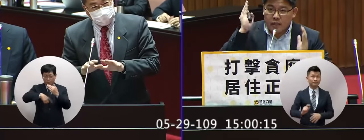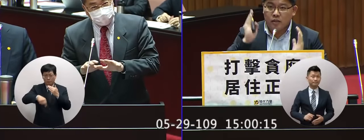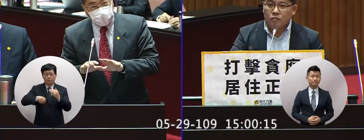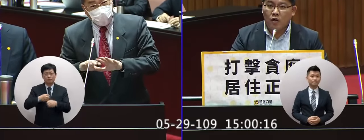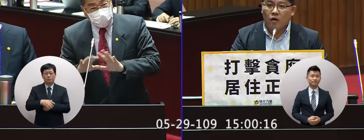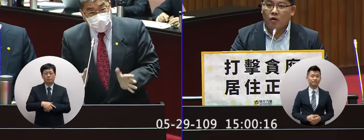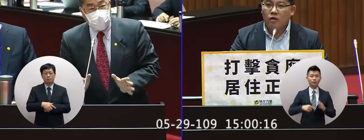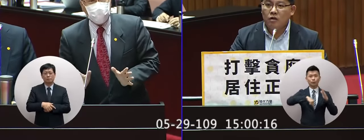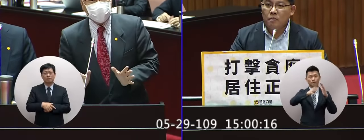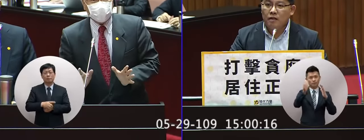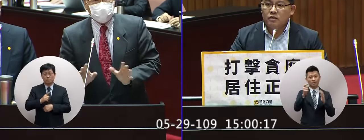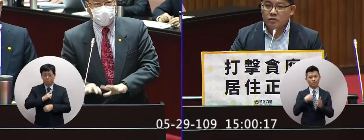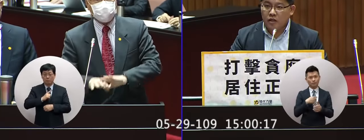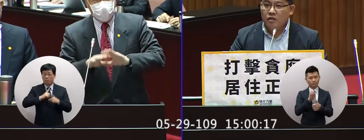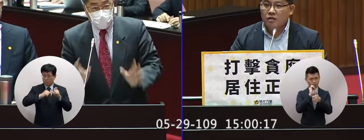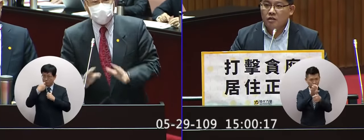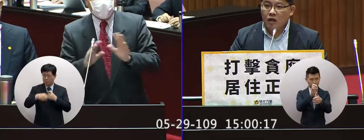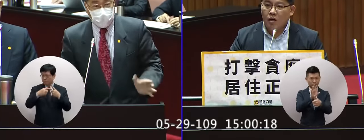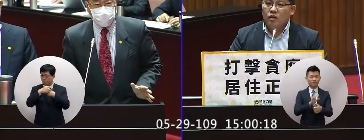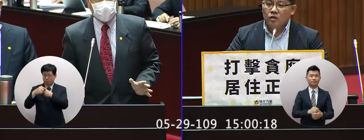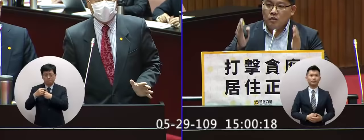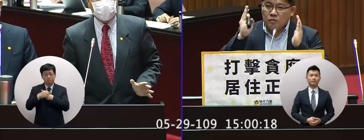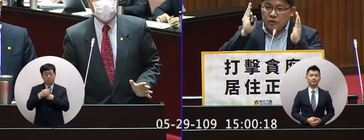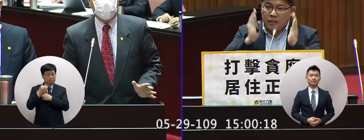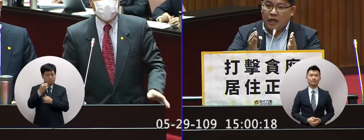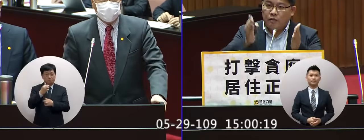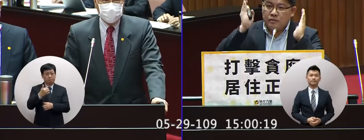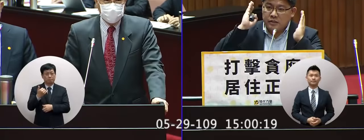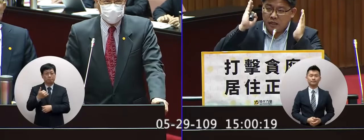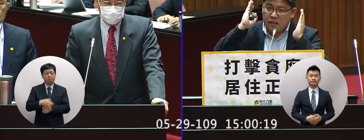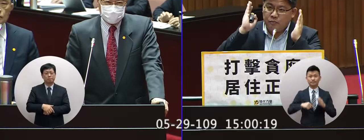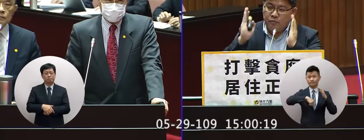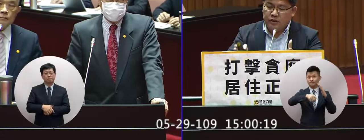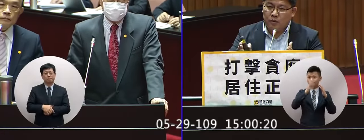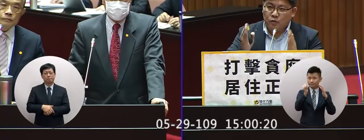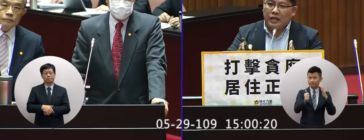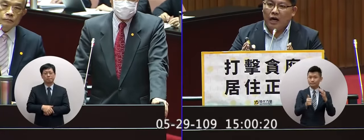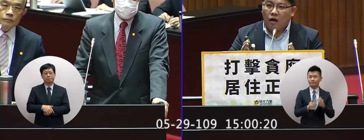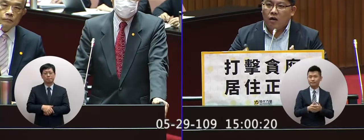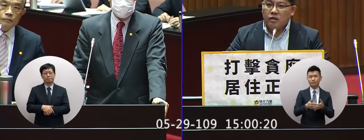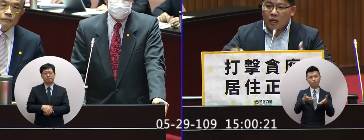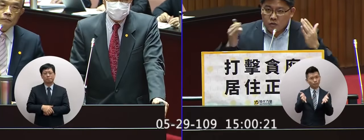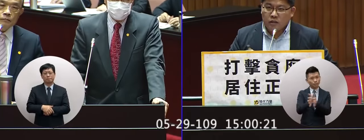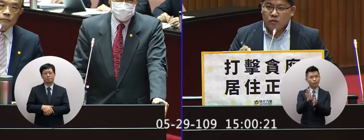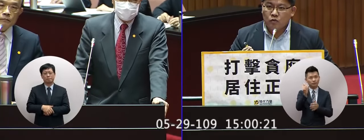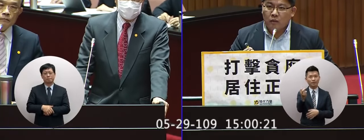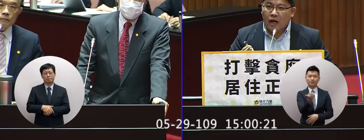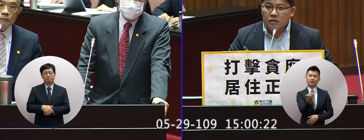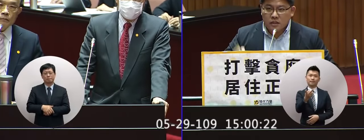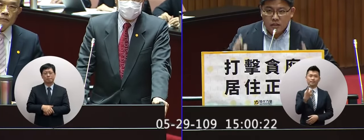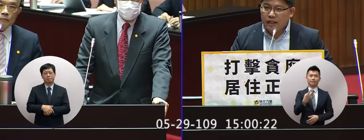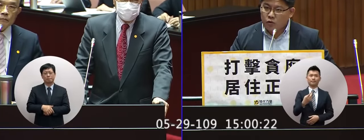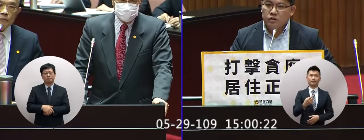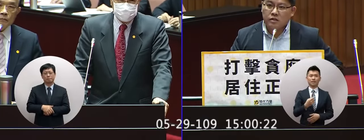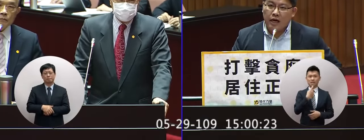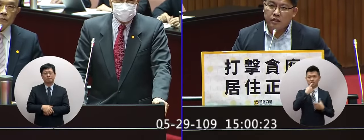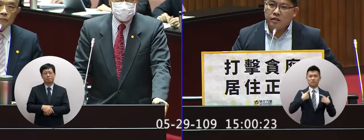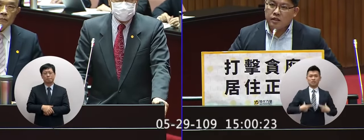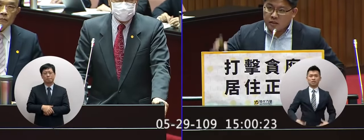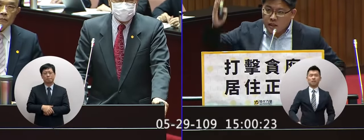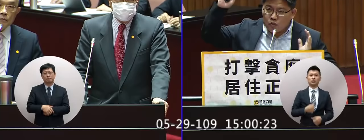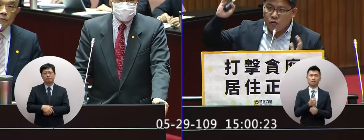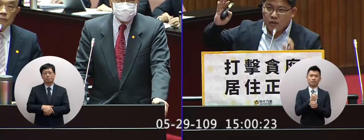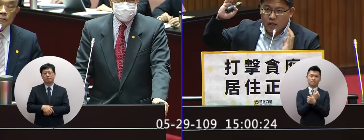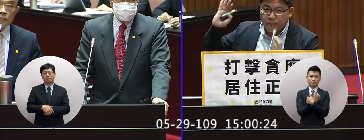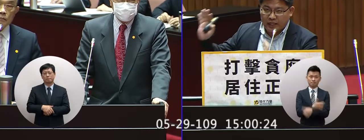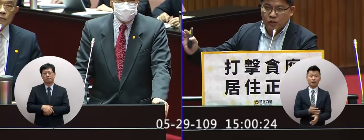况吼，印尼话， 话印尼话，更加圆融，安尼吼。 院长，这个部长吼，那拢是你输嘛？今天说实在